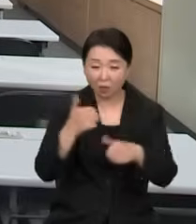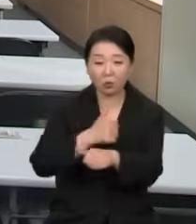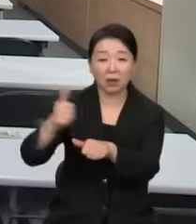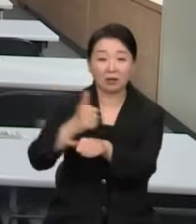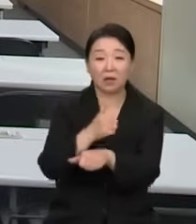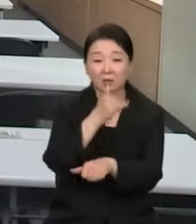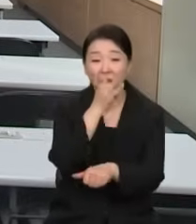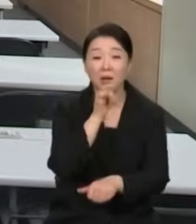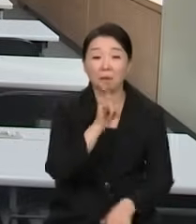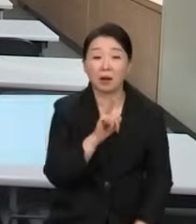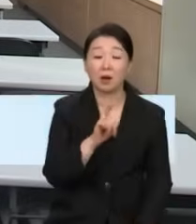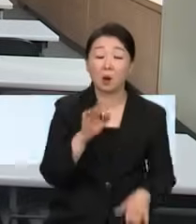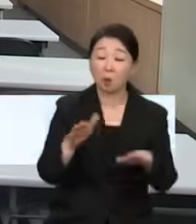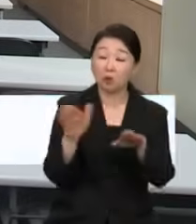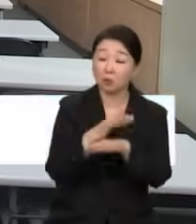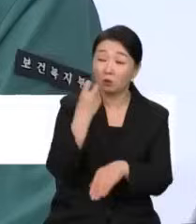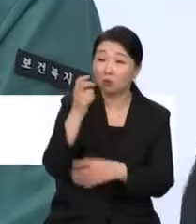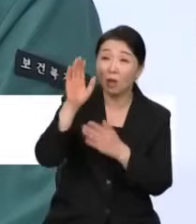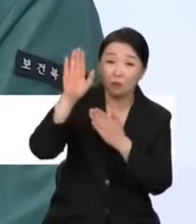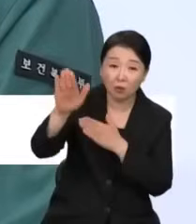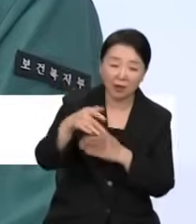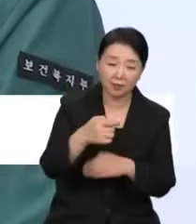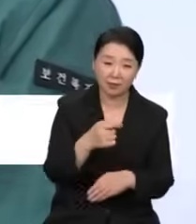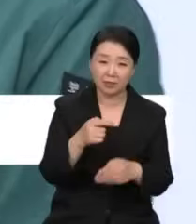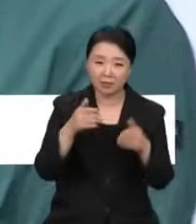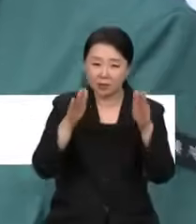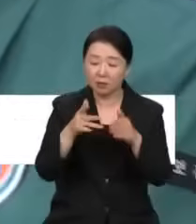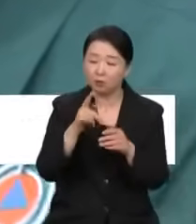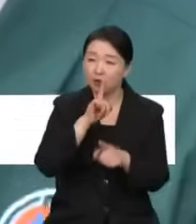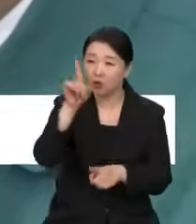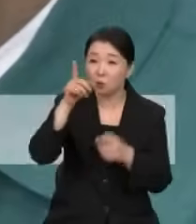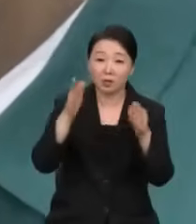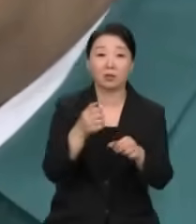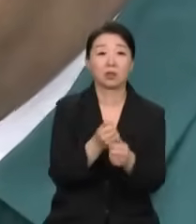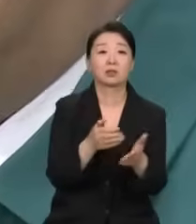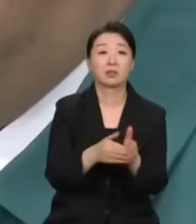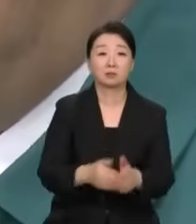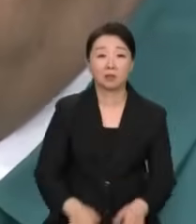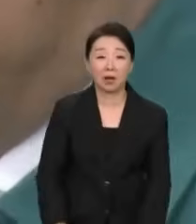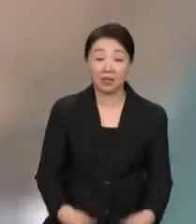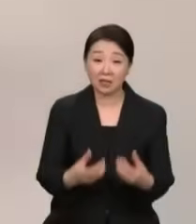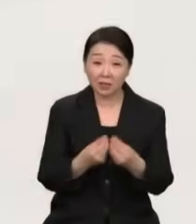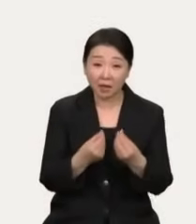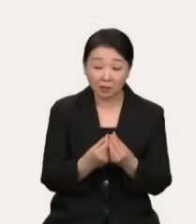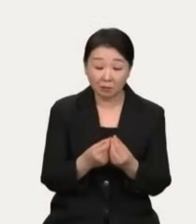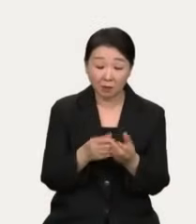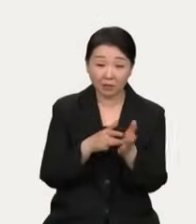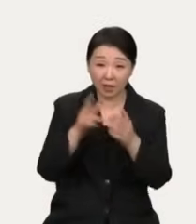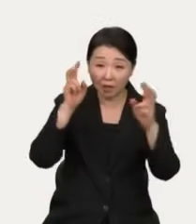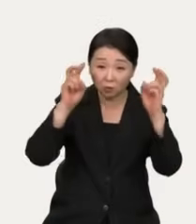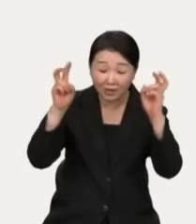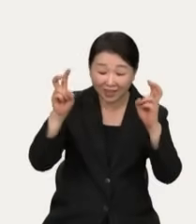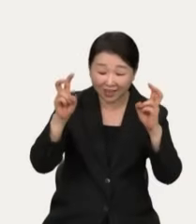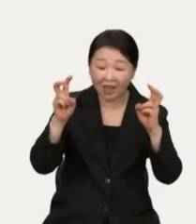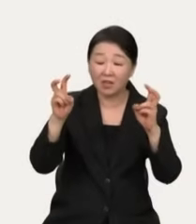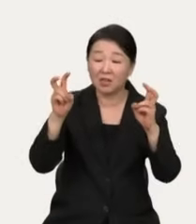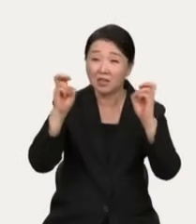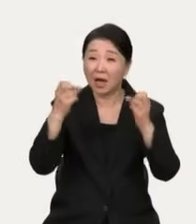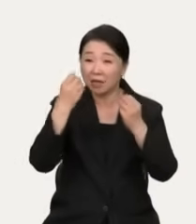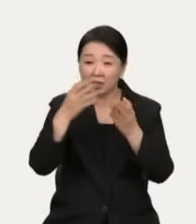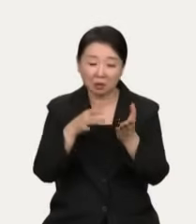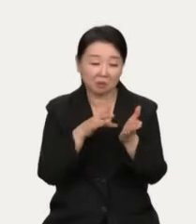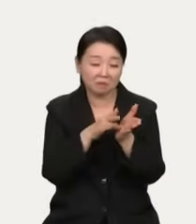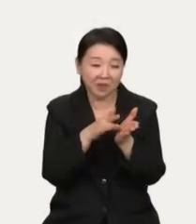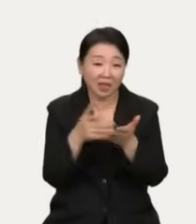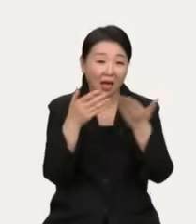그러자 정부가 오늘부터 두 달 뒤까지를 집중 신고 기간으로 정했습니다. 예를 들어 제약회사가 자사 약을 신규 처방한